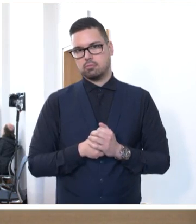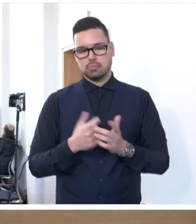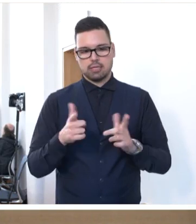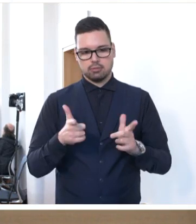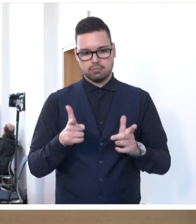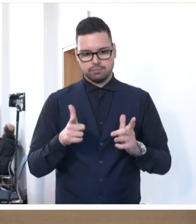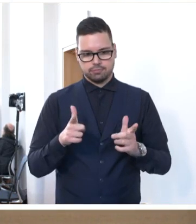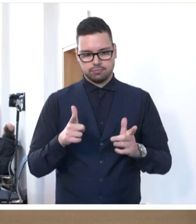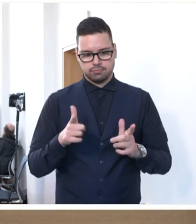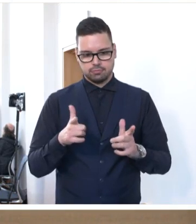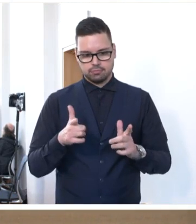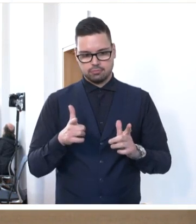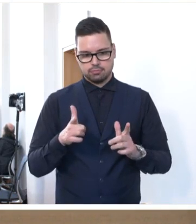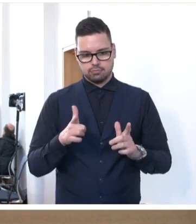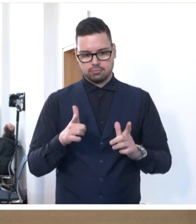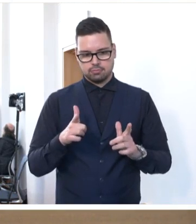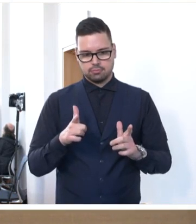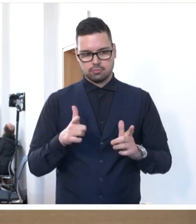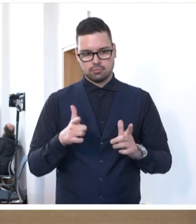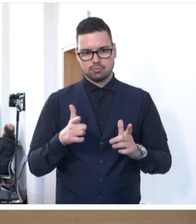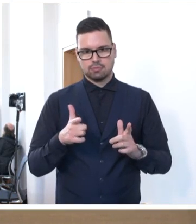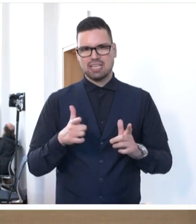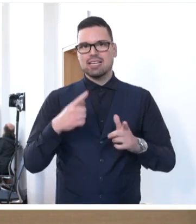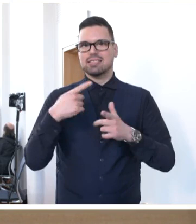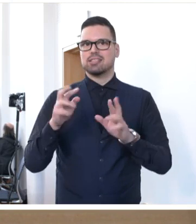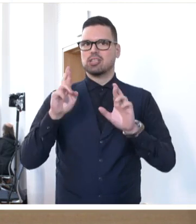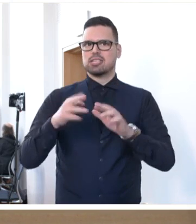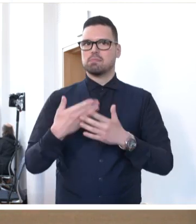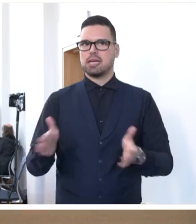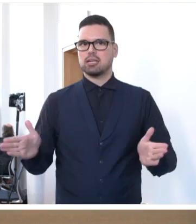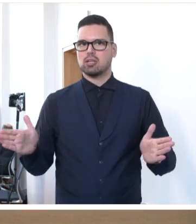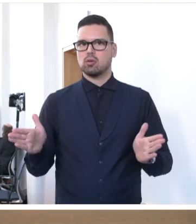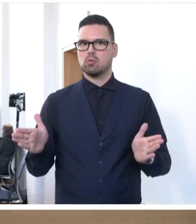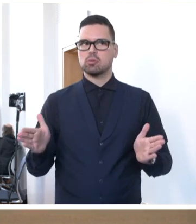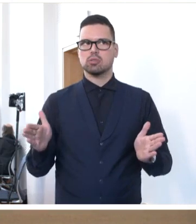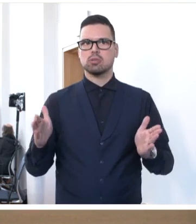Seien Sie doch nicht so despektierlich, seien Sie doch einfach in Ihrer Art mal etwas